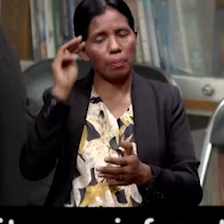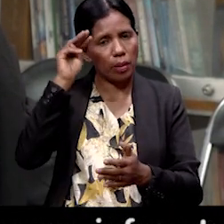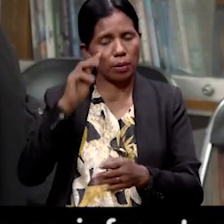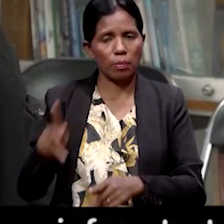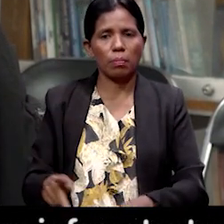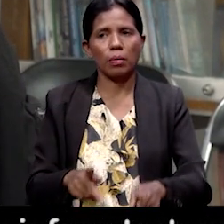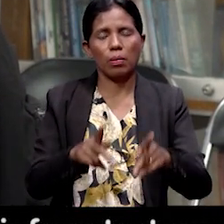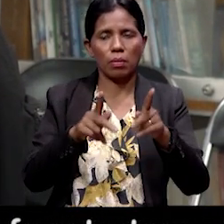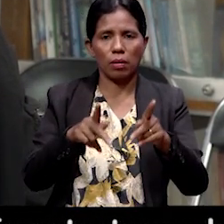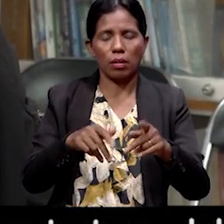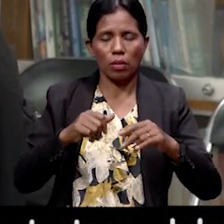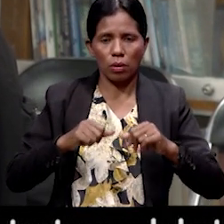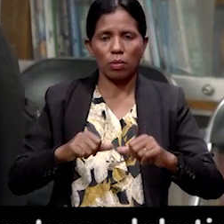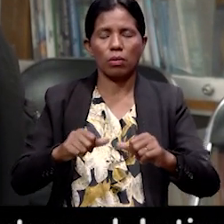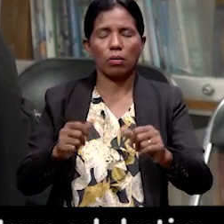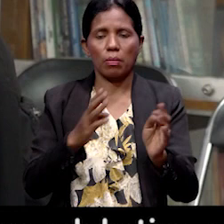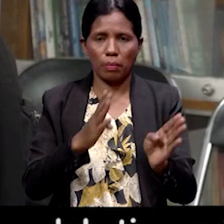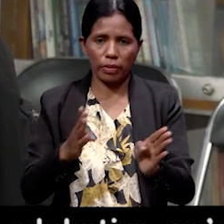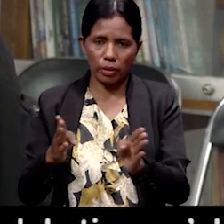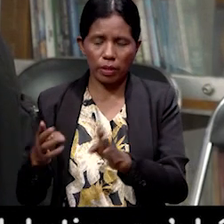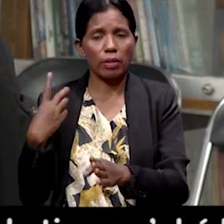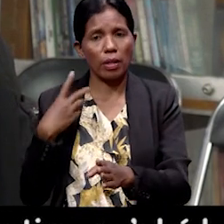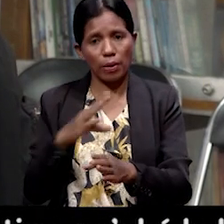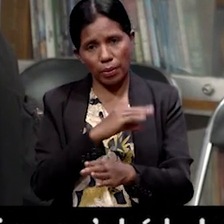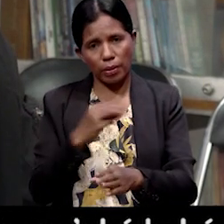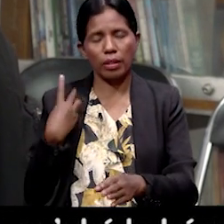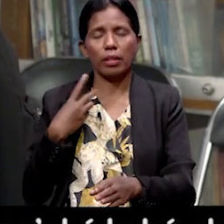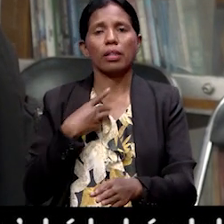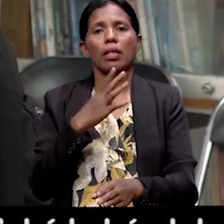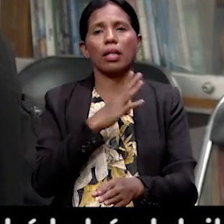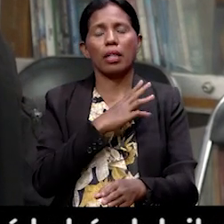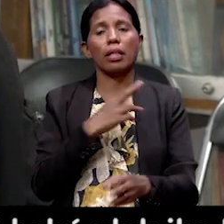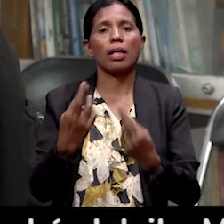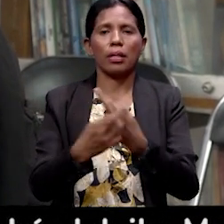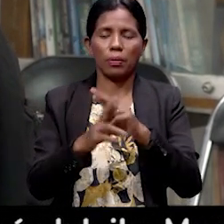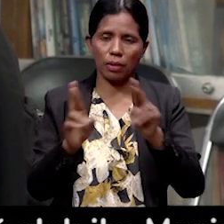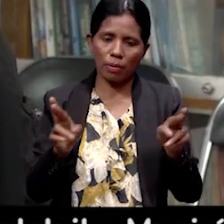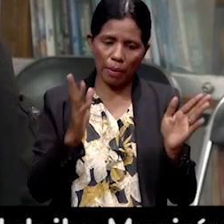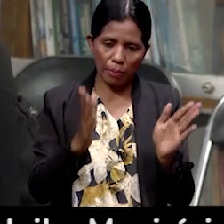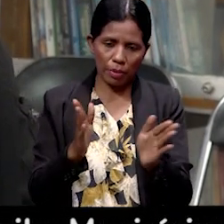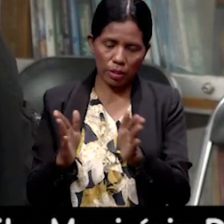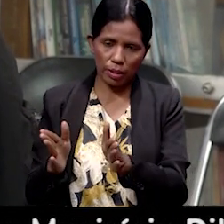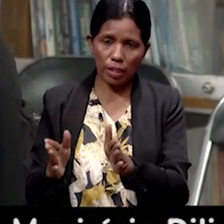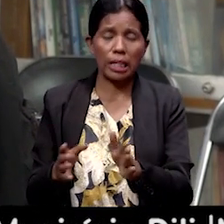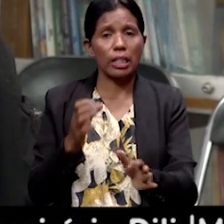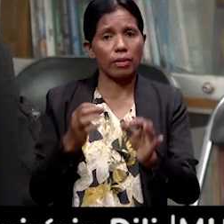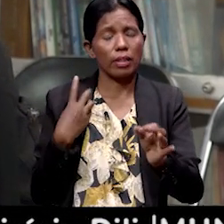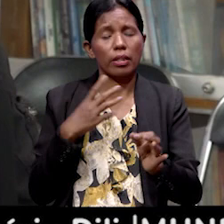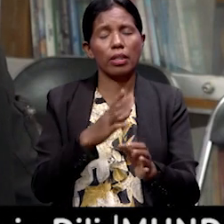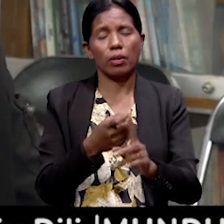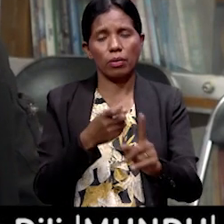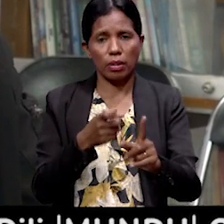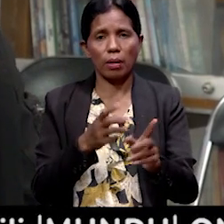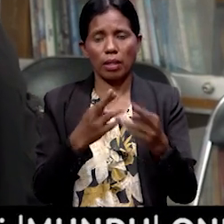para lori kontinua nini proceso, no ita hein ninia resultado proceso. Kare kita hareka ta hosi resultado proceso nema persija tan atau